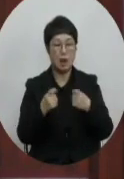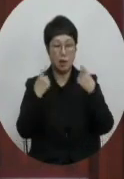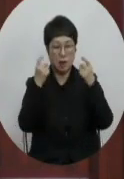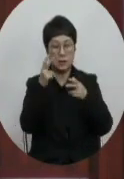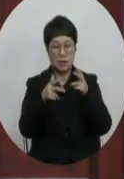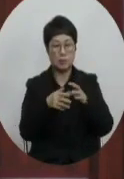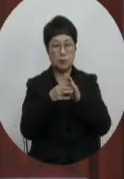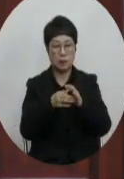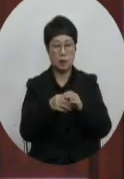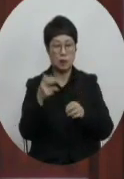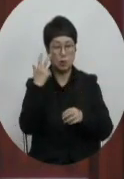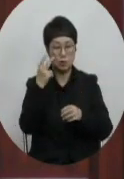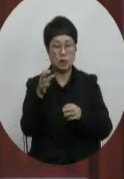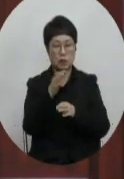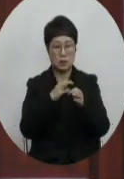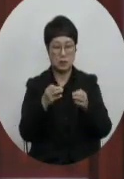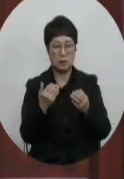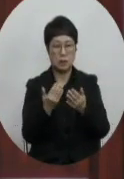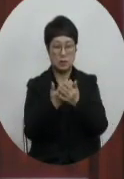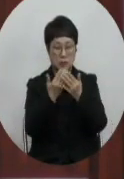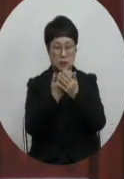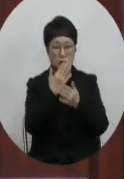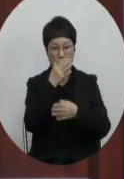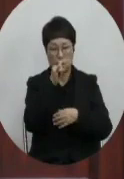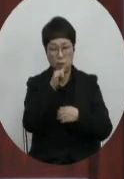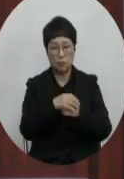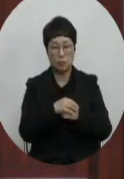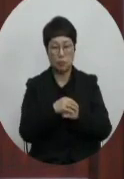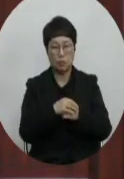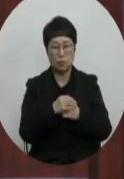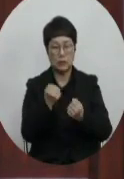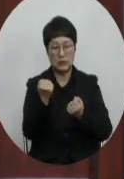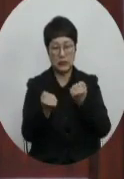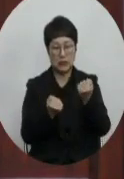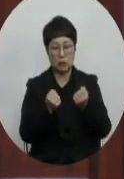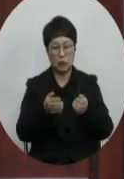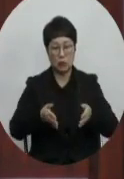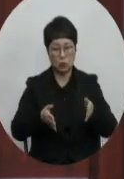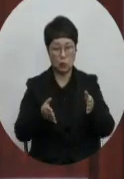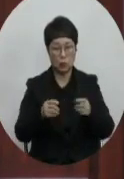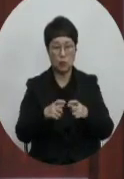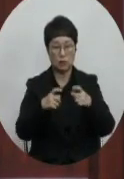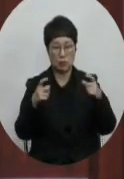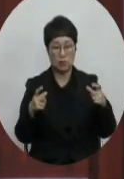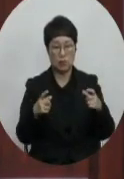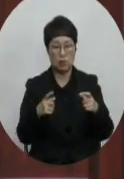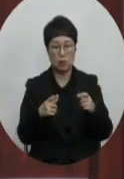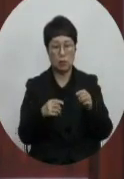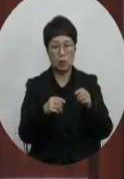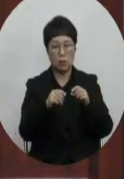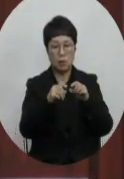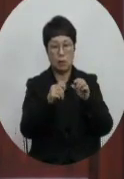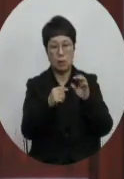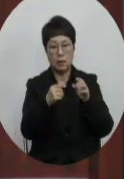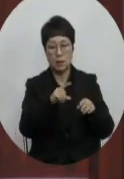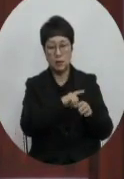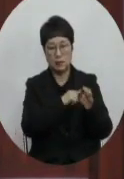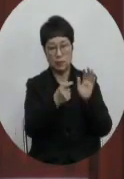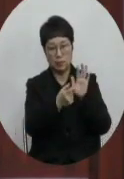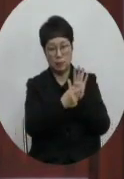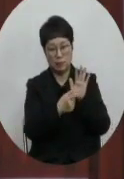관광산업을 통해 여주의 경제가 활성화될 수 있도록 자전거 도로를 확충하고 이정표 하나하나에 정성을